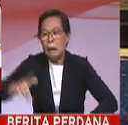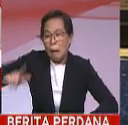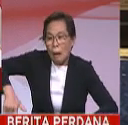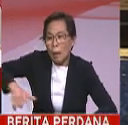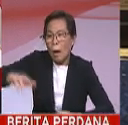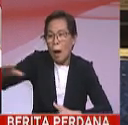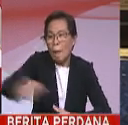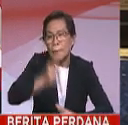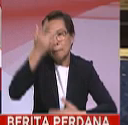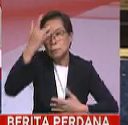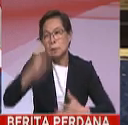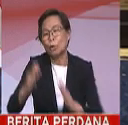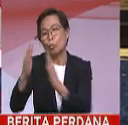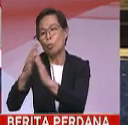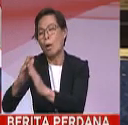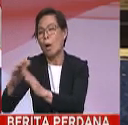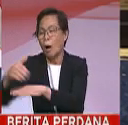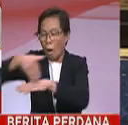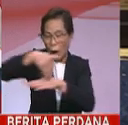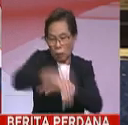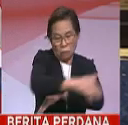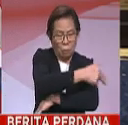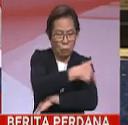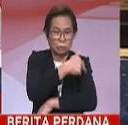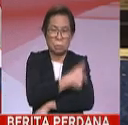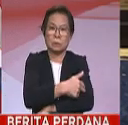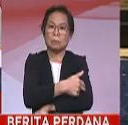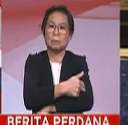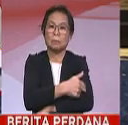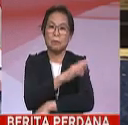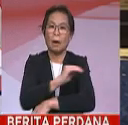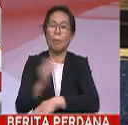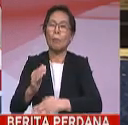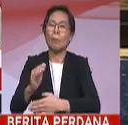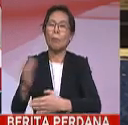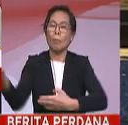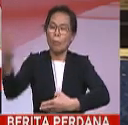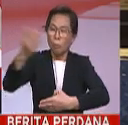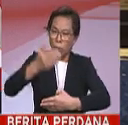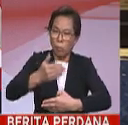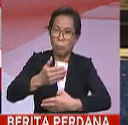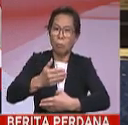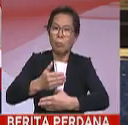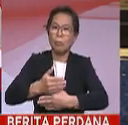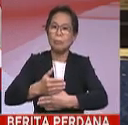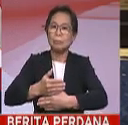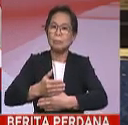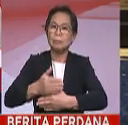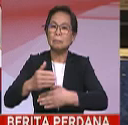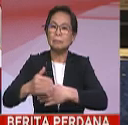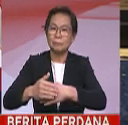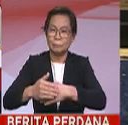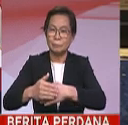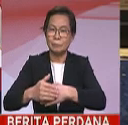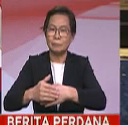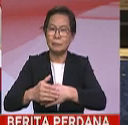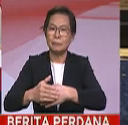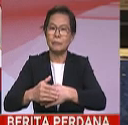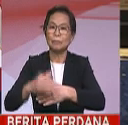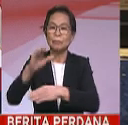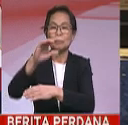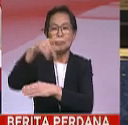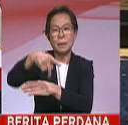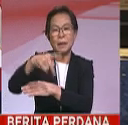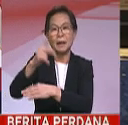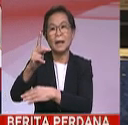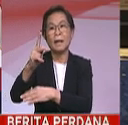di rumah untuk dibawa ke hospital dan pusat kuarantin dan rawatan risiko rendah COVID-19